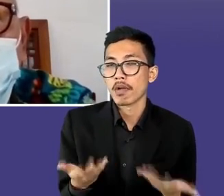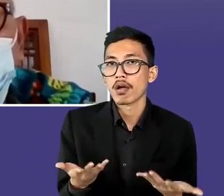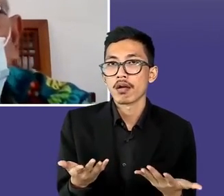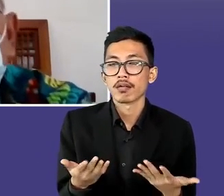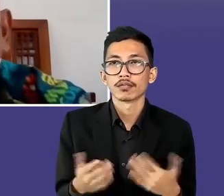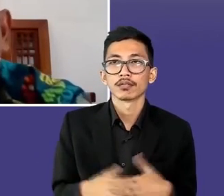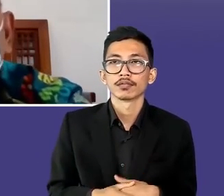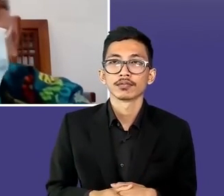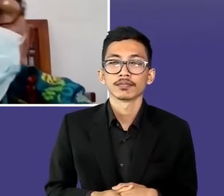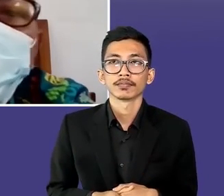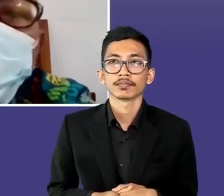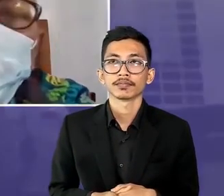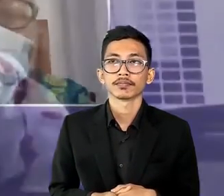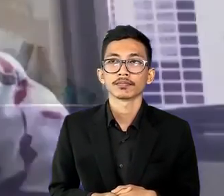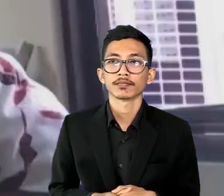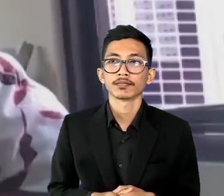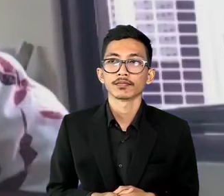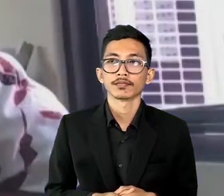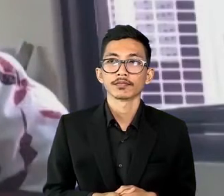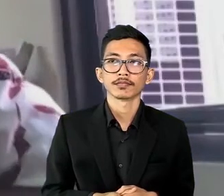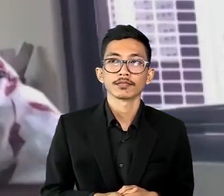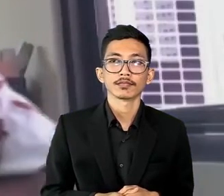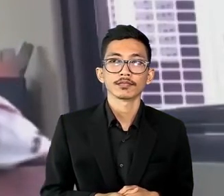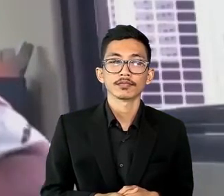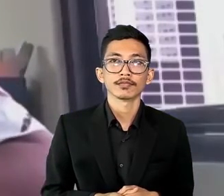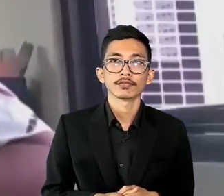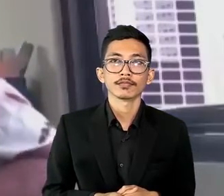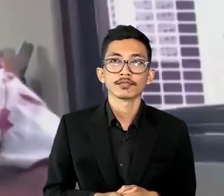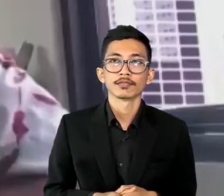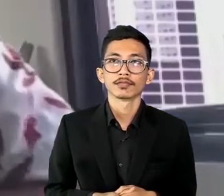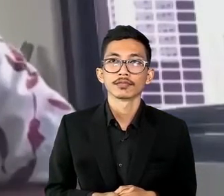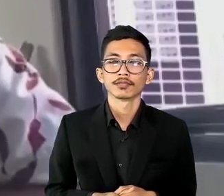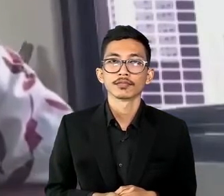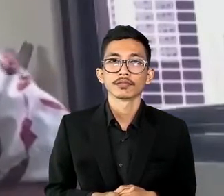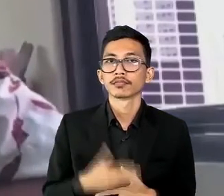nanti dilanjutkan oleh Dr. Kusmedi. Silakan, Pak Arif. Ya, terima kasih. Mungkin